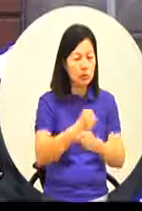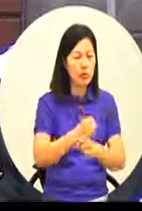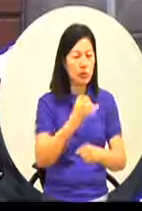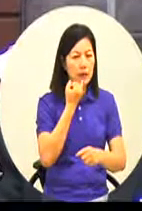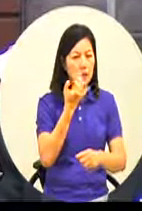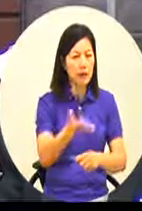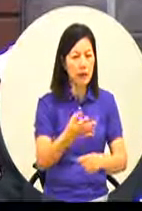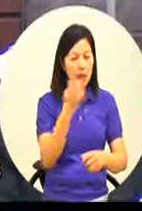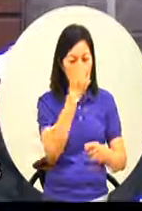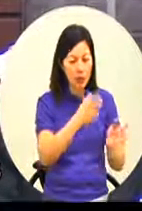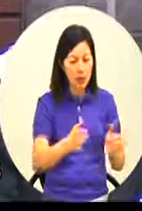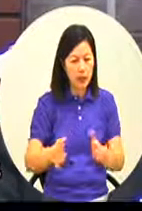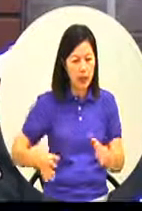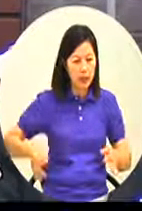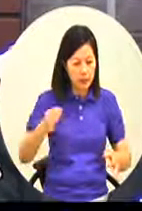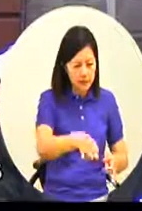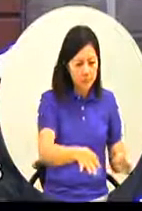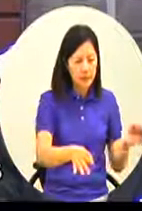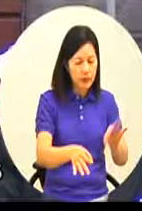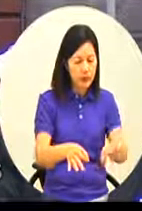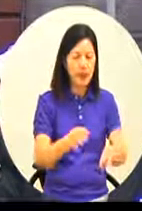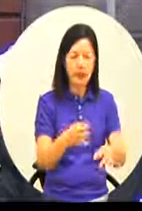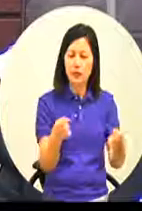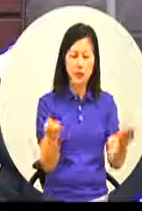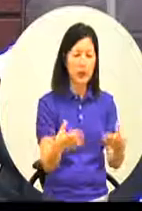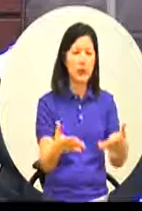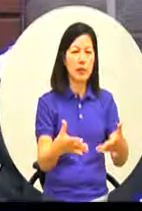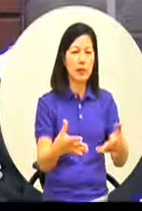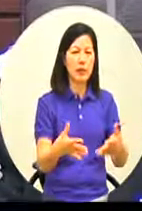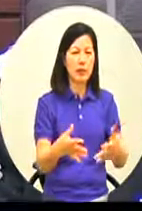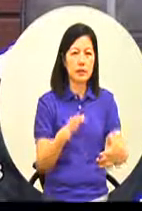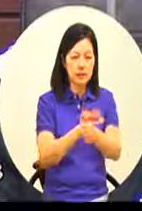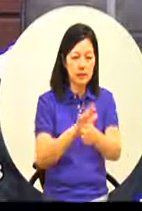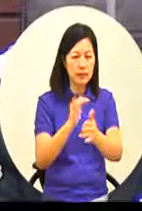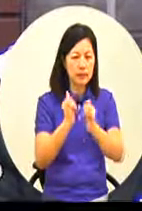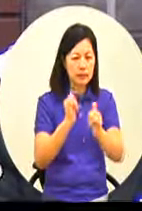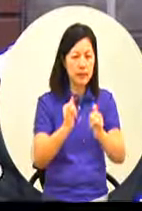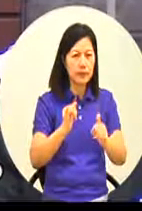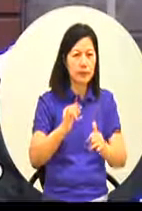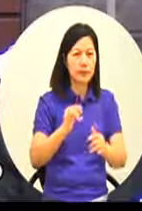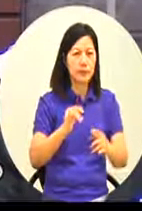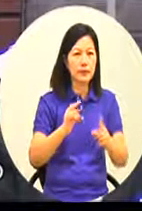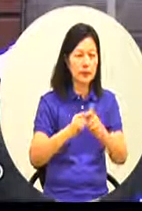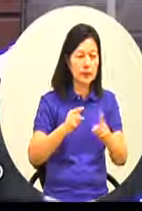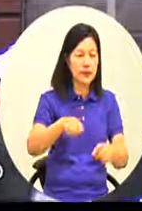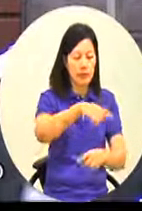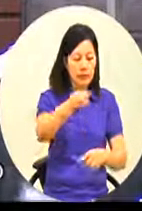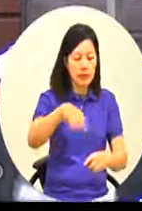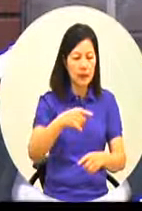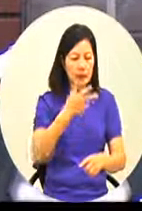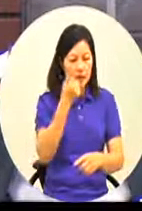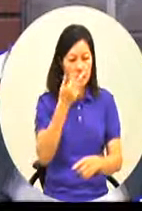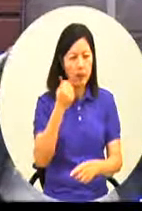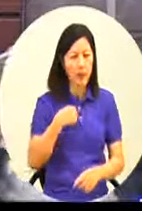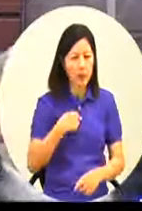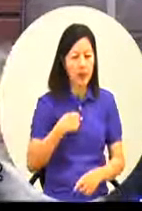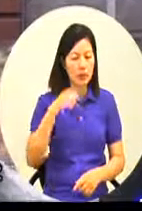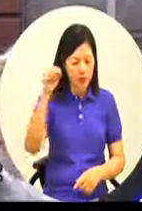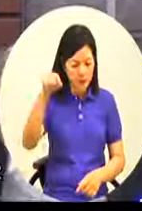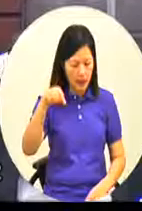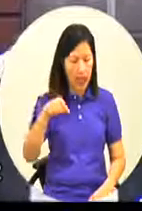大家要出一寡钱，啊，这个都没有问题。吼、哦，这为着让市民朋友，为着让乡客的方便，啊，这个我们都非常愿意来